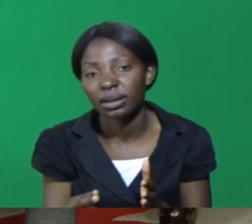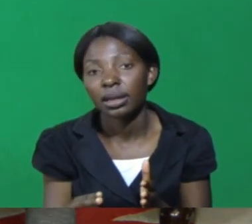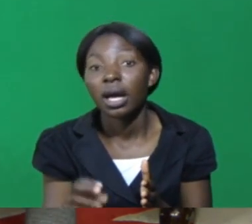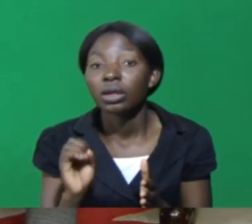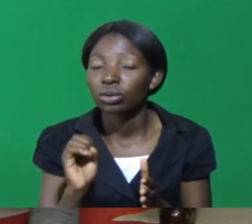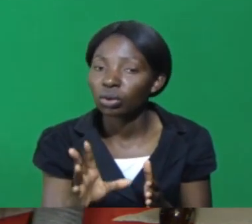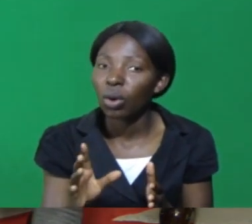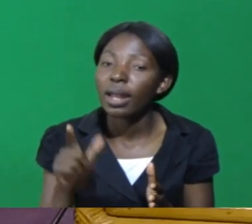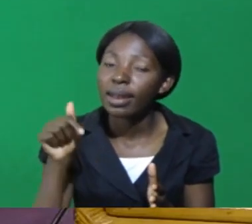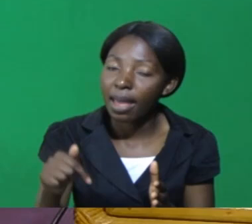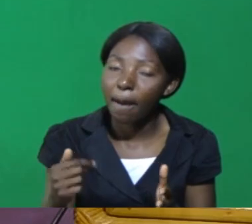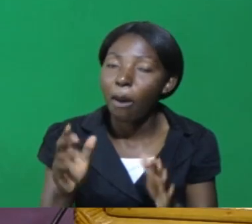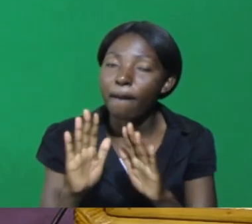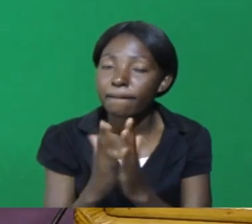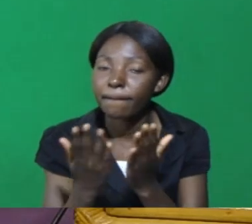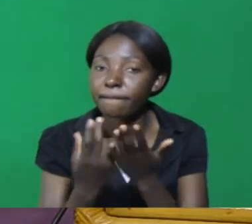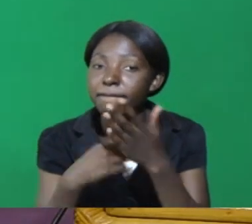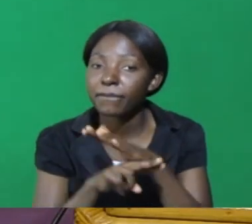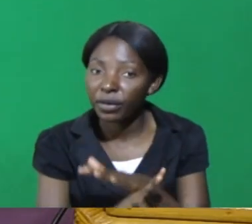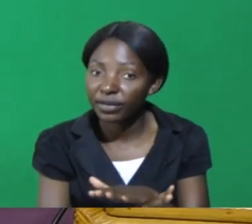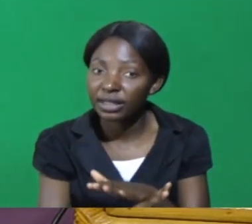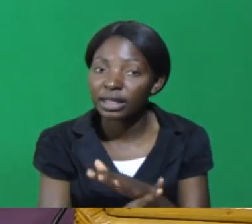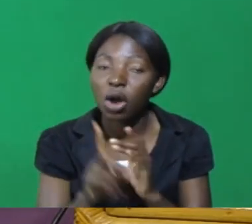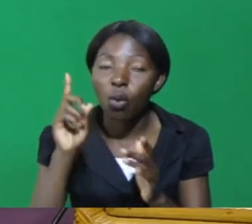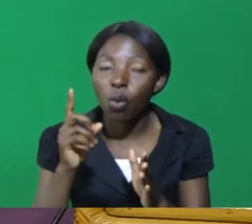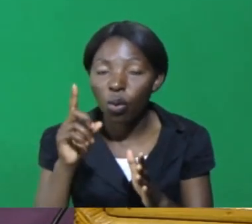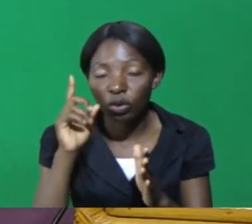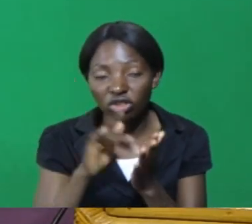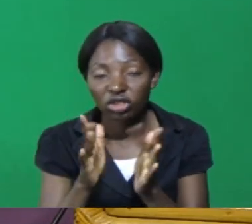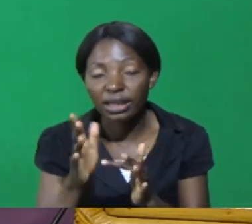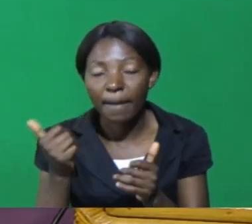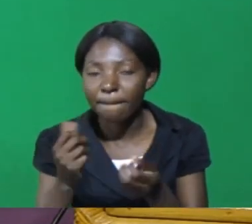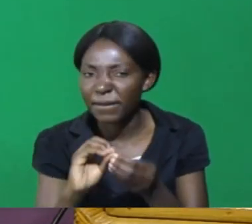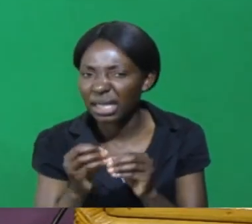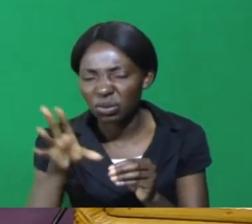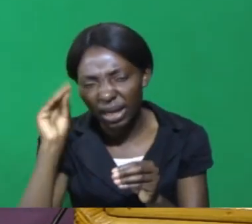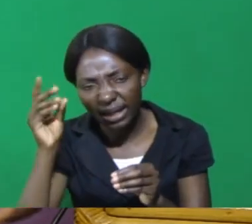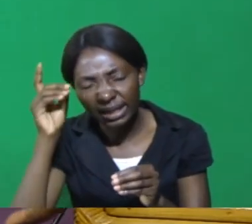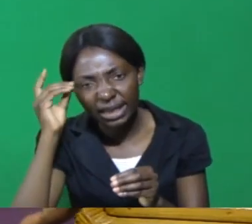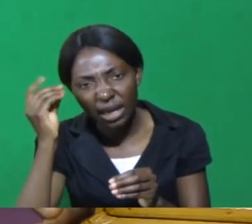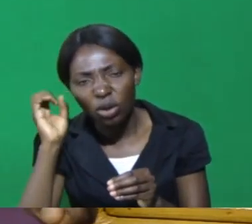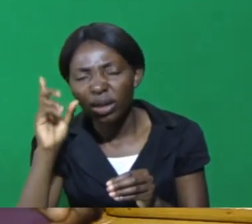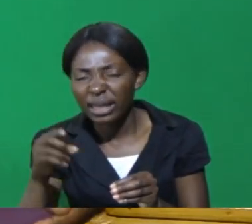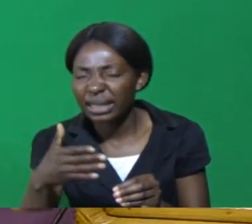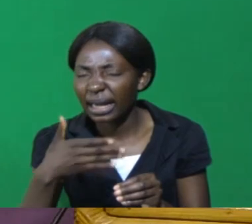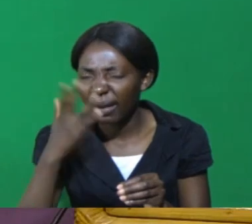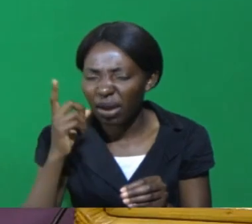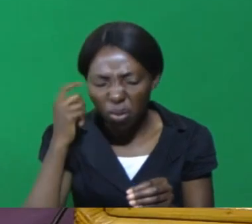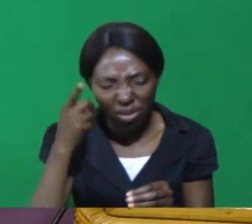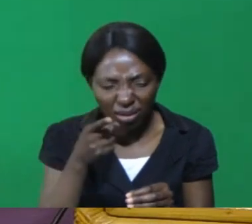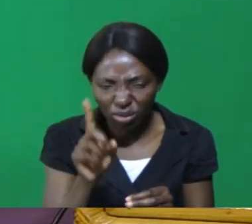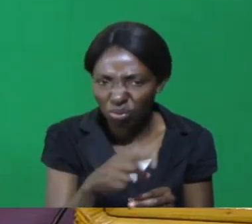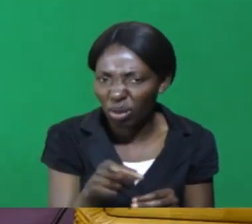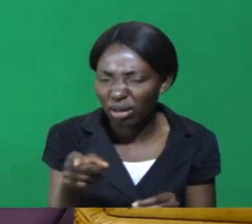pari kunzi shoko rouprofita manje Jesu akati tidzidze Daniel kuitira kuti unongwara. Unobva una kuti apa hapasi pekuenda, apa